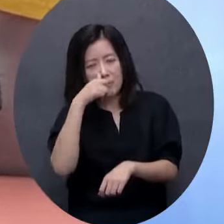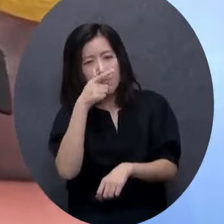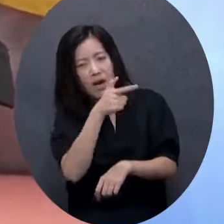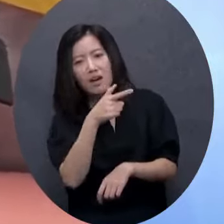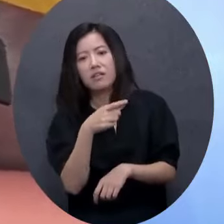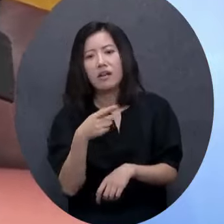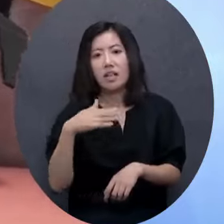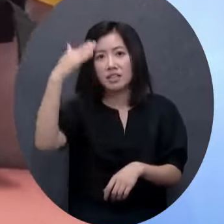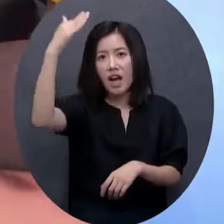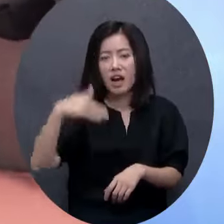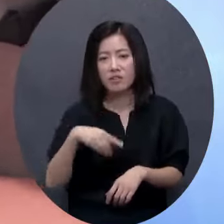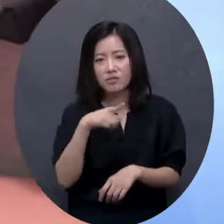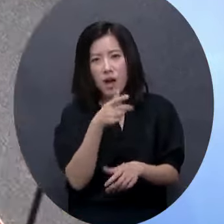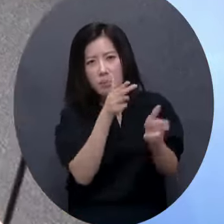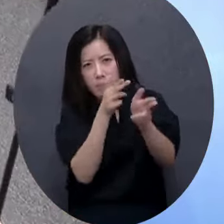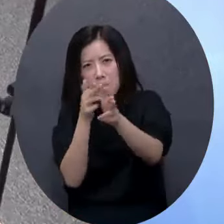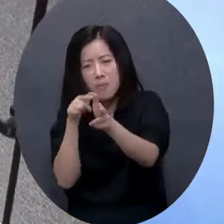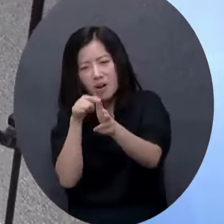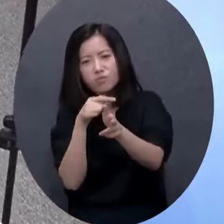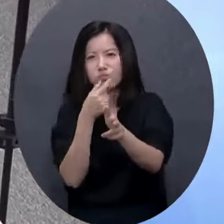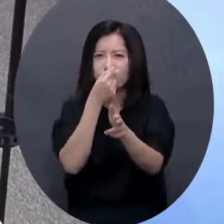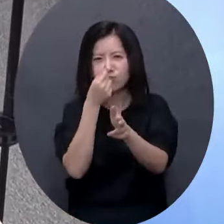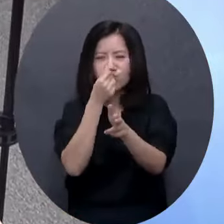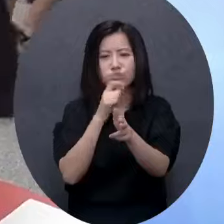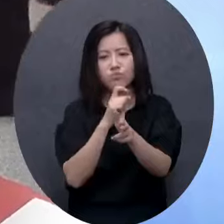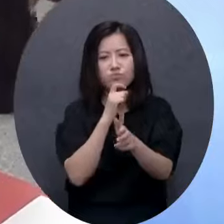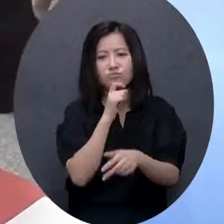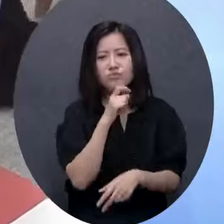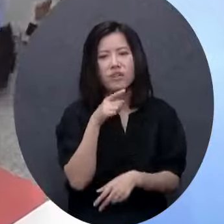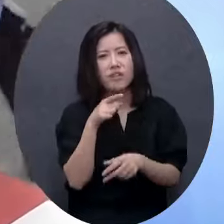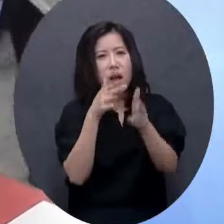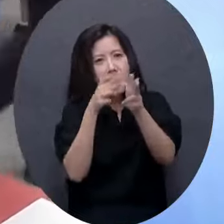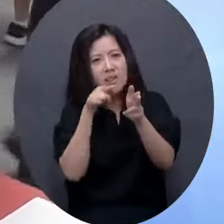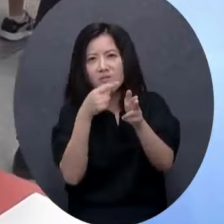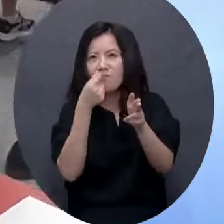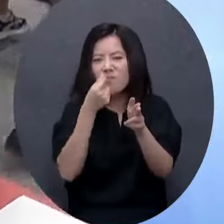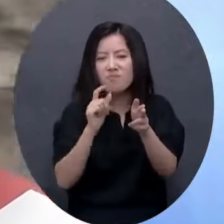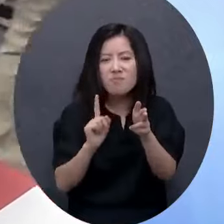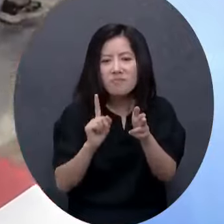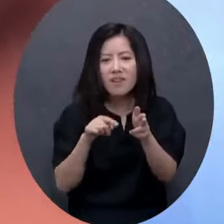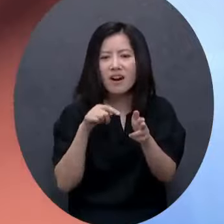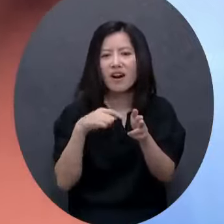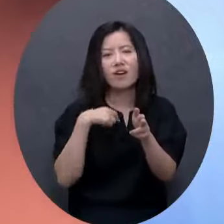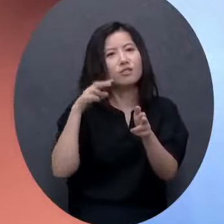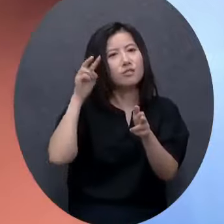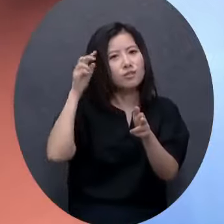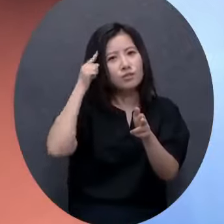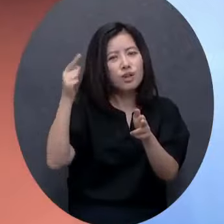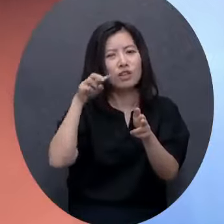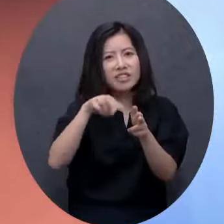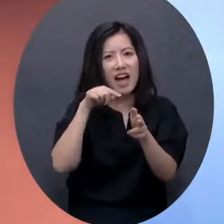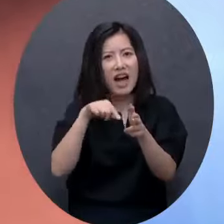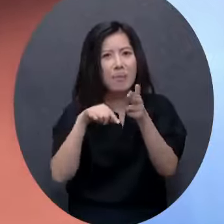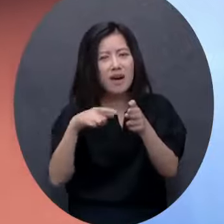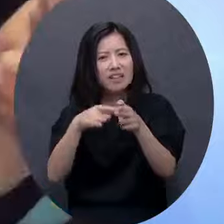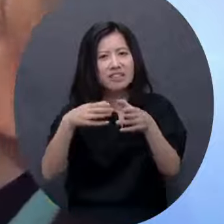细路似乎对呢一啲枪械设备最有兴趣。 点解最想睇枪啊？ 因为我想睇其实系有